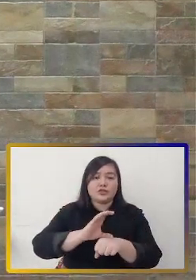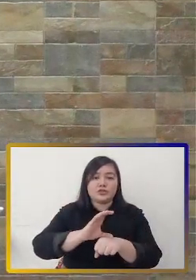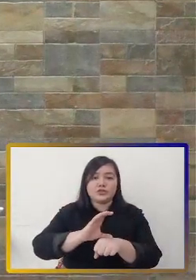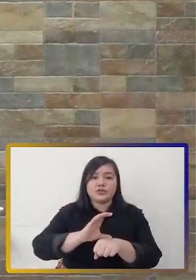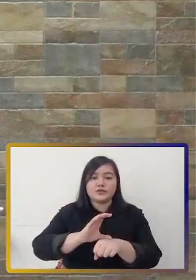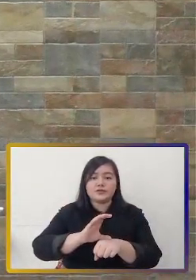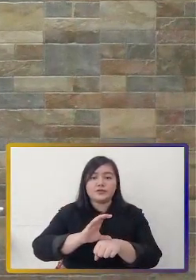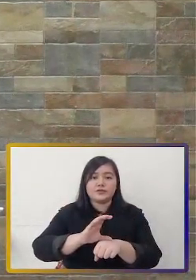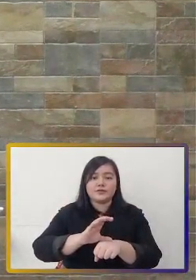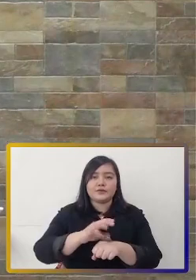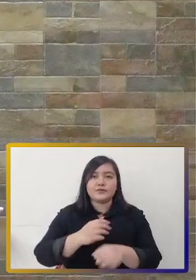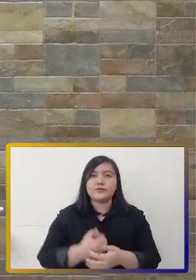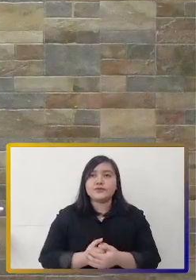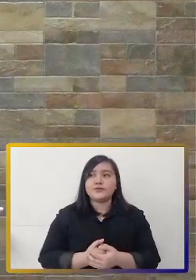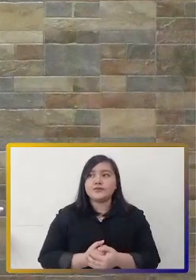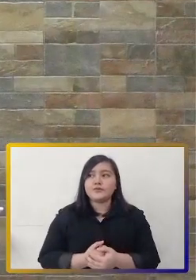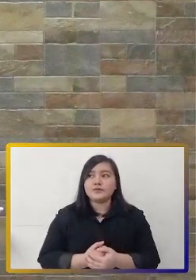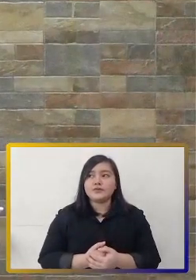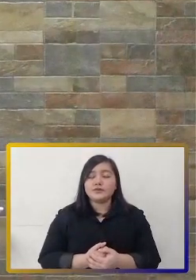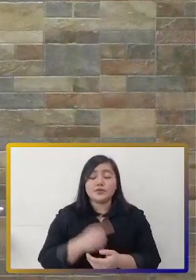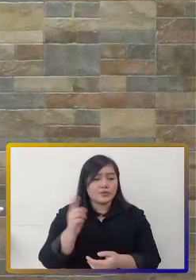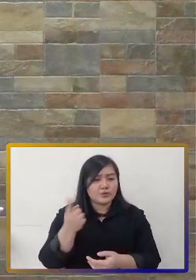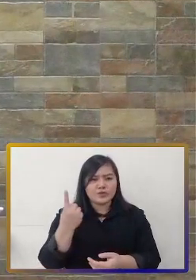brethren, hindi tayo kasama.